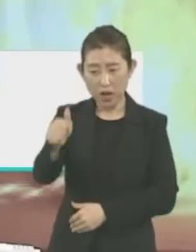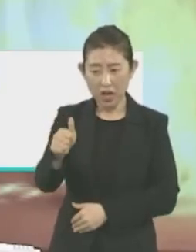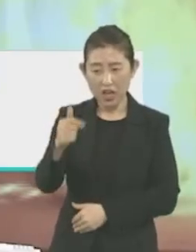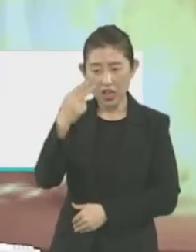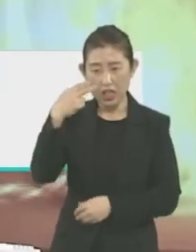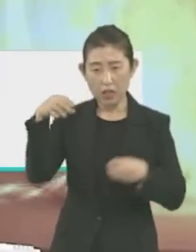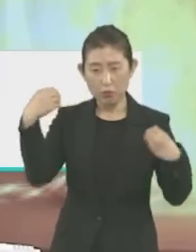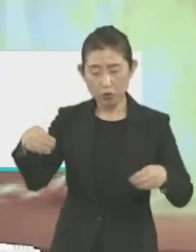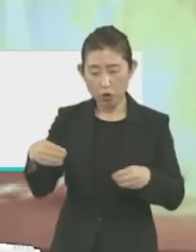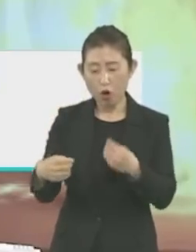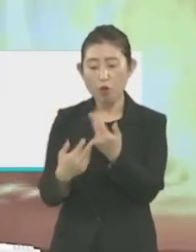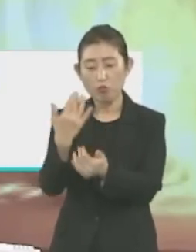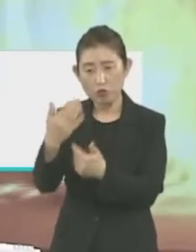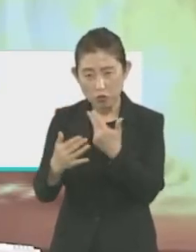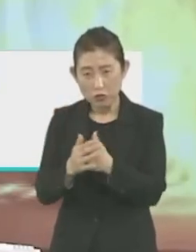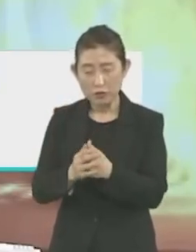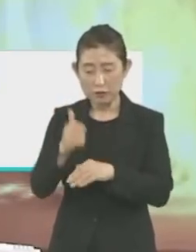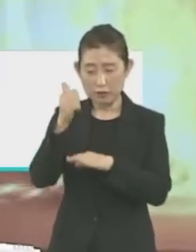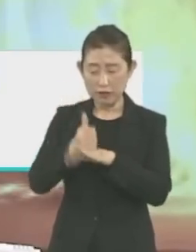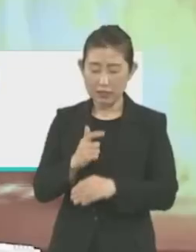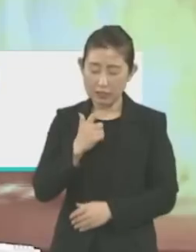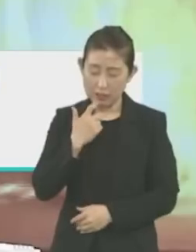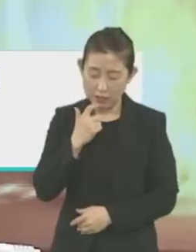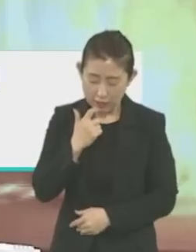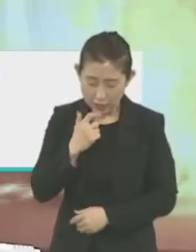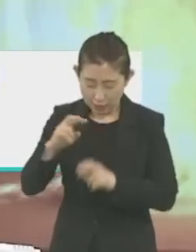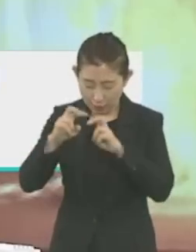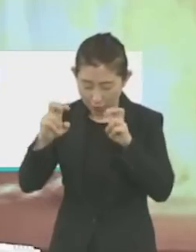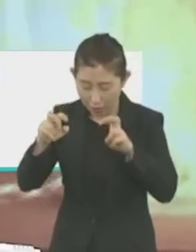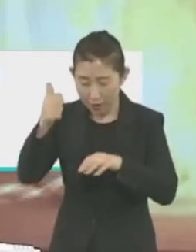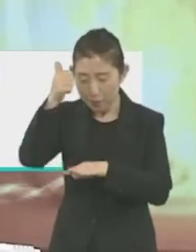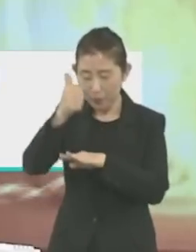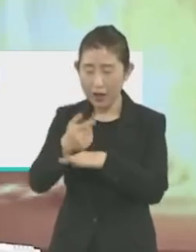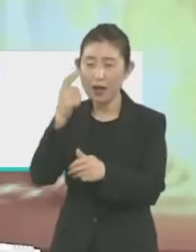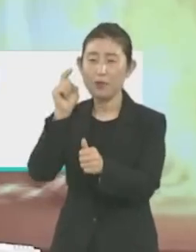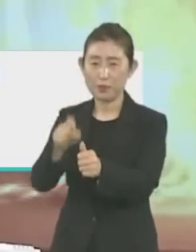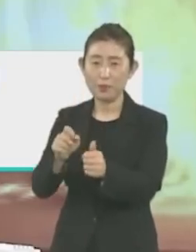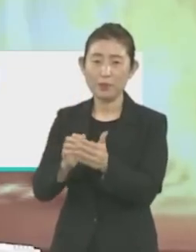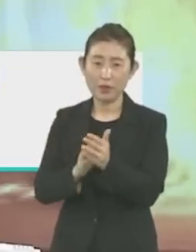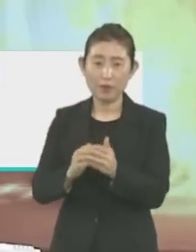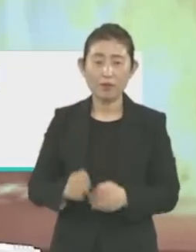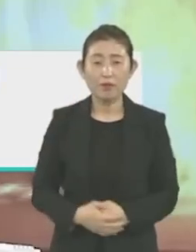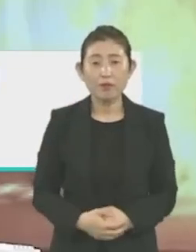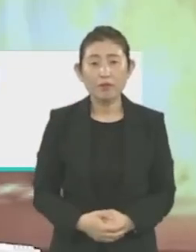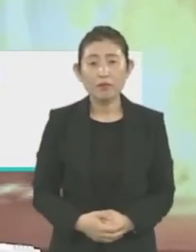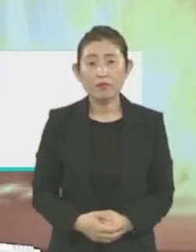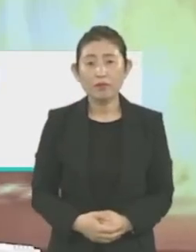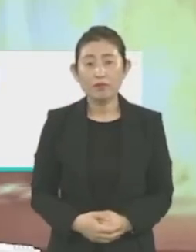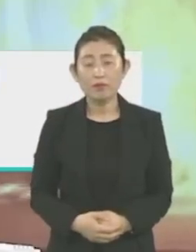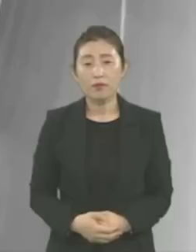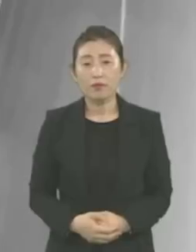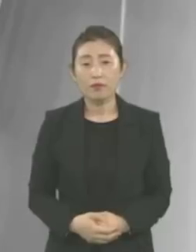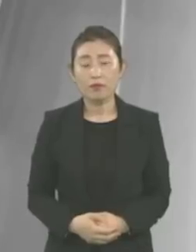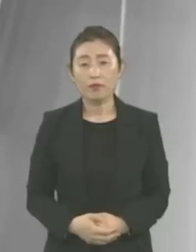낸 사실을 끈질긴 실험과 추적 끝에 밝혀냈습니다. 김철진 기자의 단독 보도입니다.